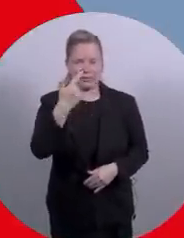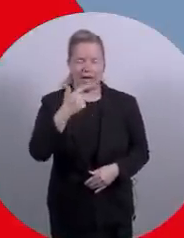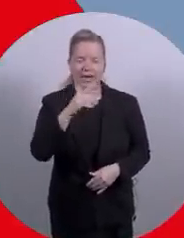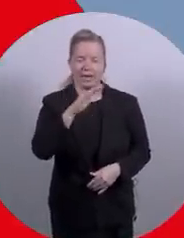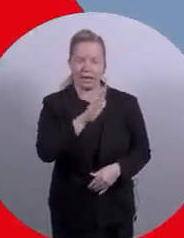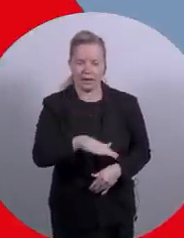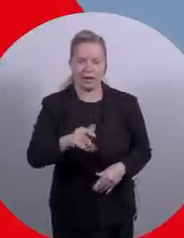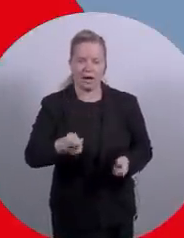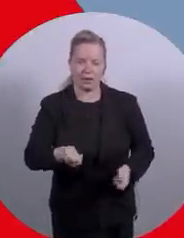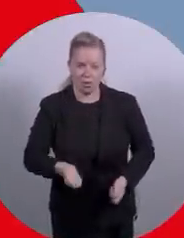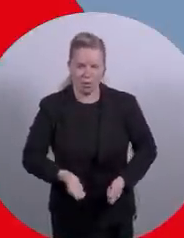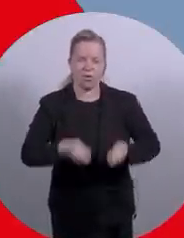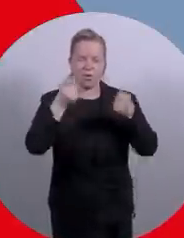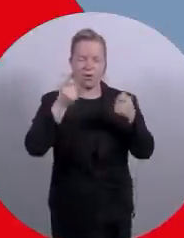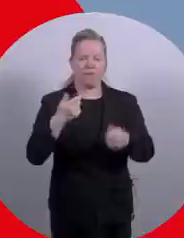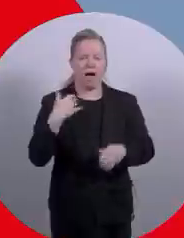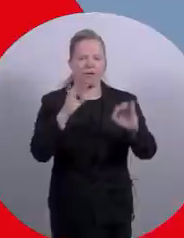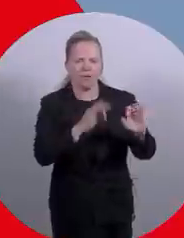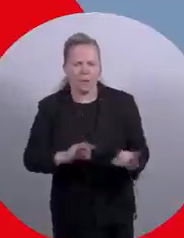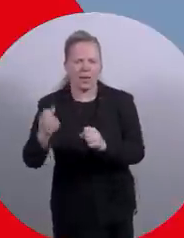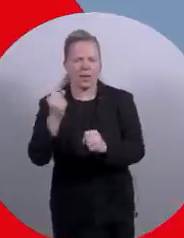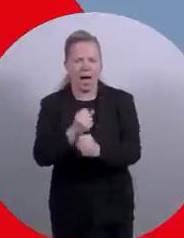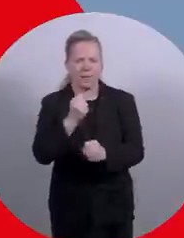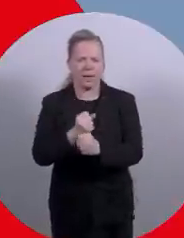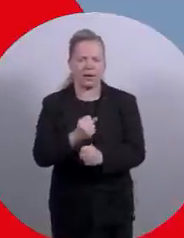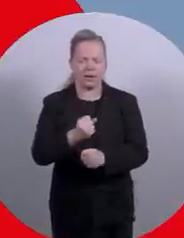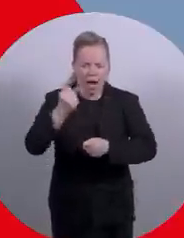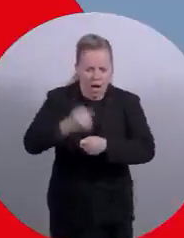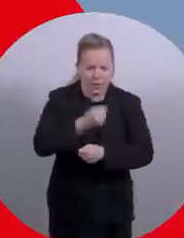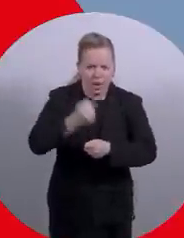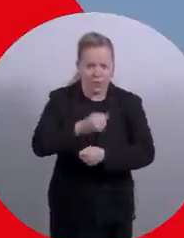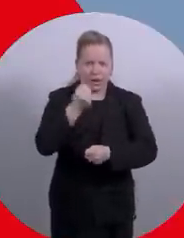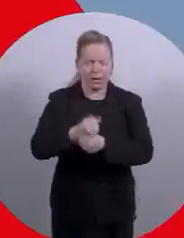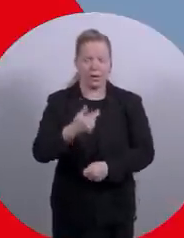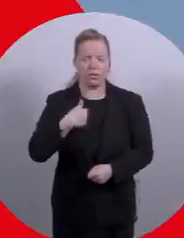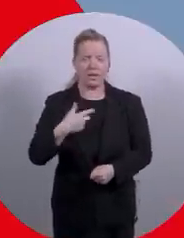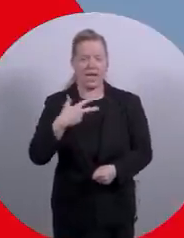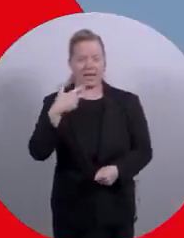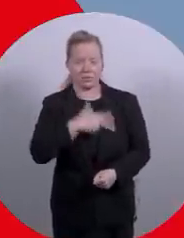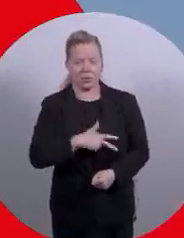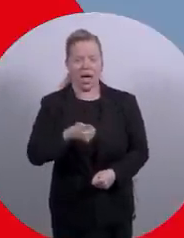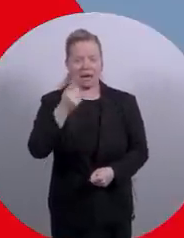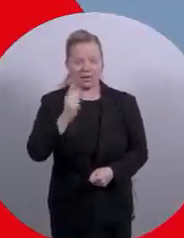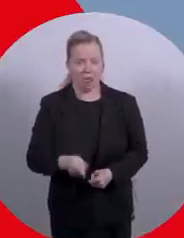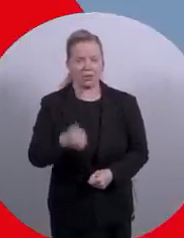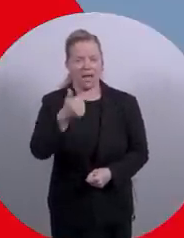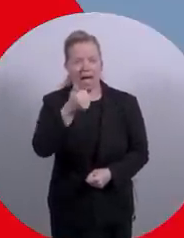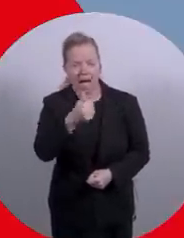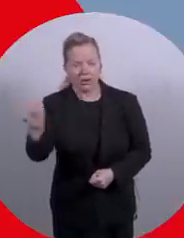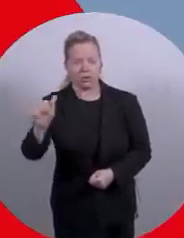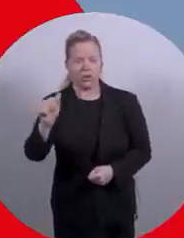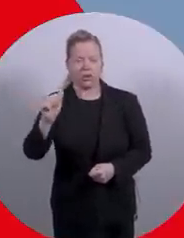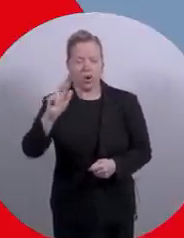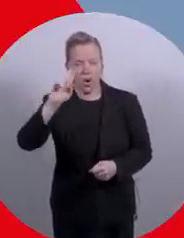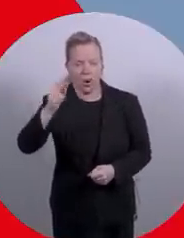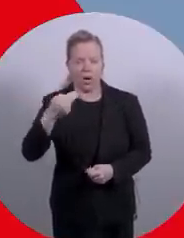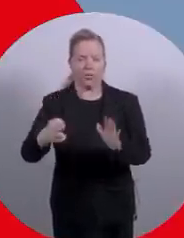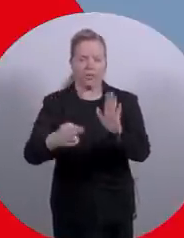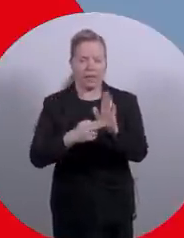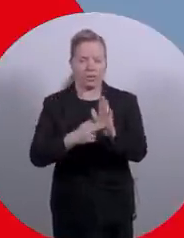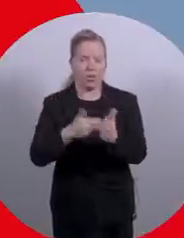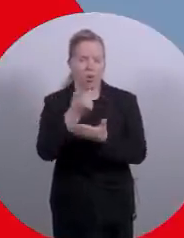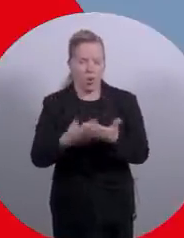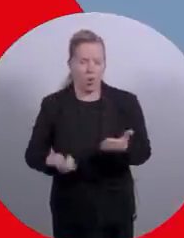habe in der Fabrik gearbeitet als Hilfsarbeiterin und ich bin der SPÖ 1100 netto Lohn wert